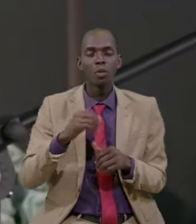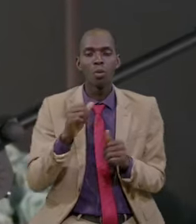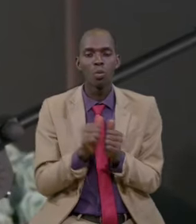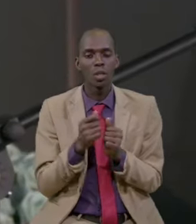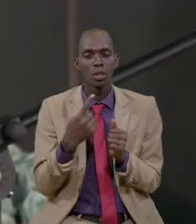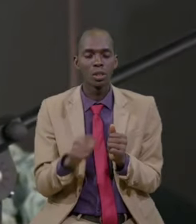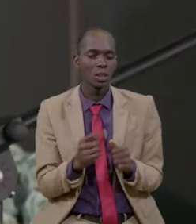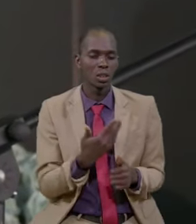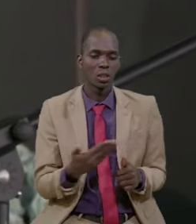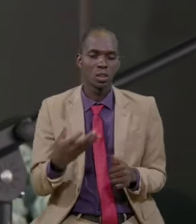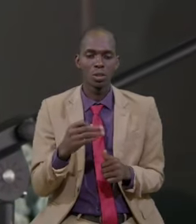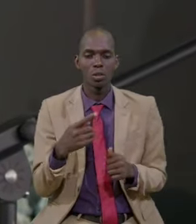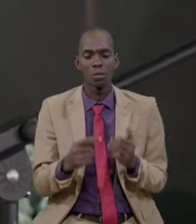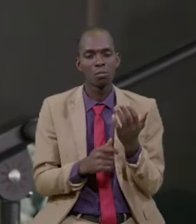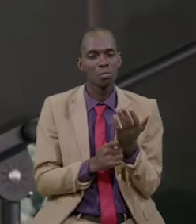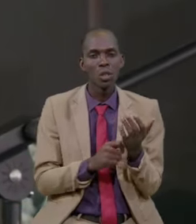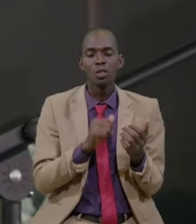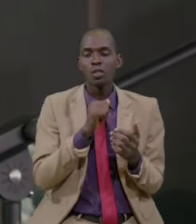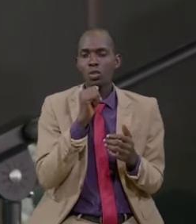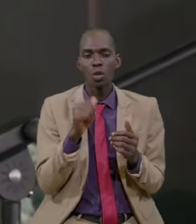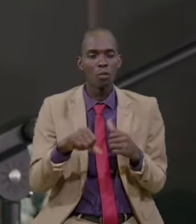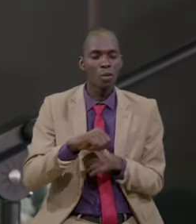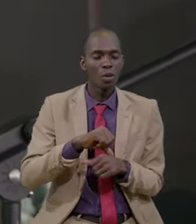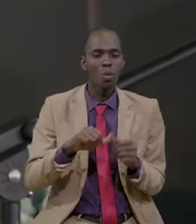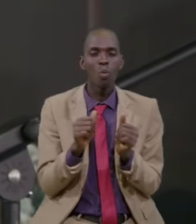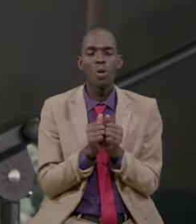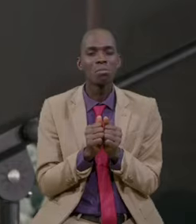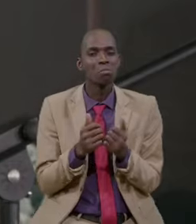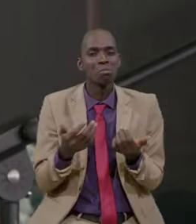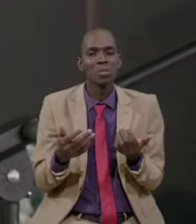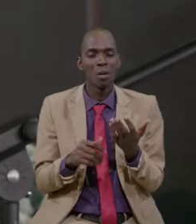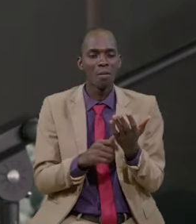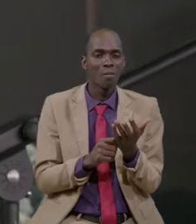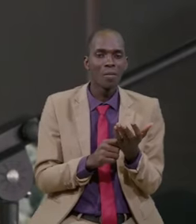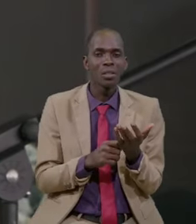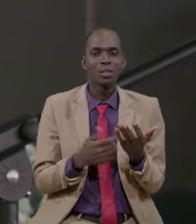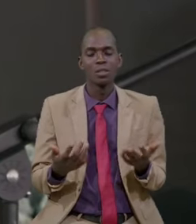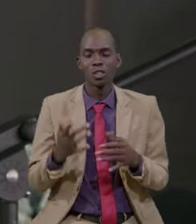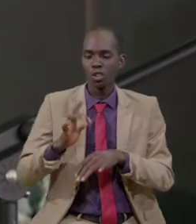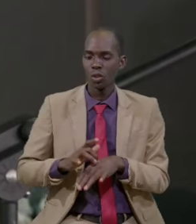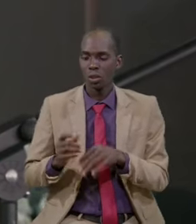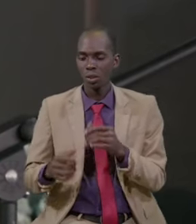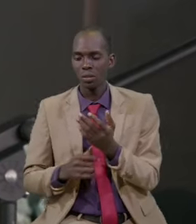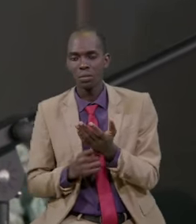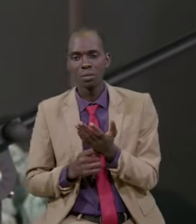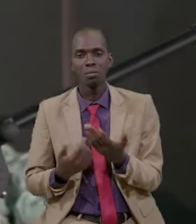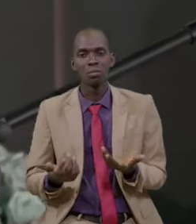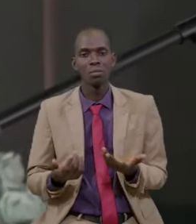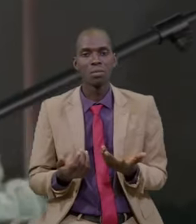la communion autour du nom du Seigneur. C'est pas la communion des œuvres de la